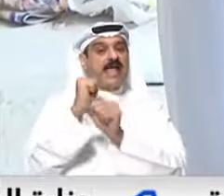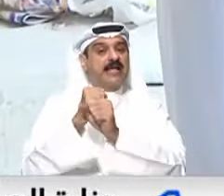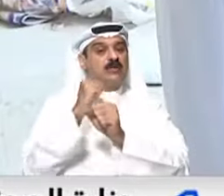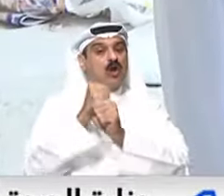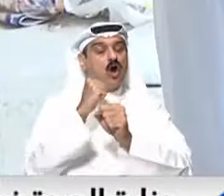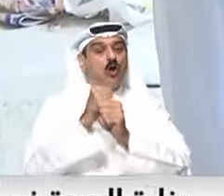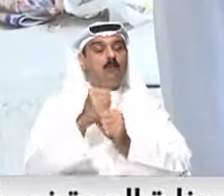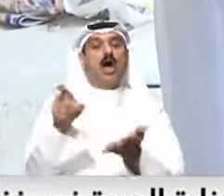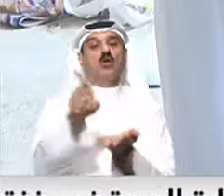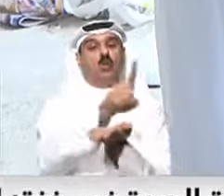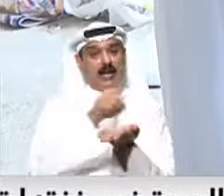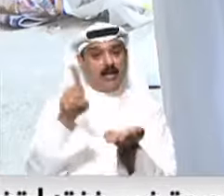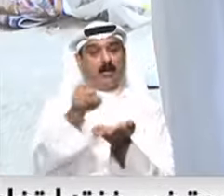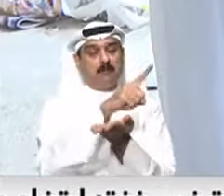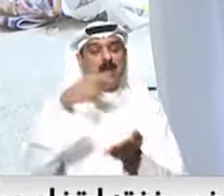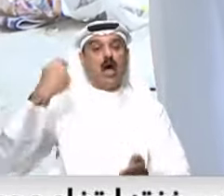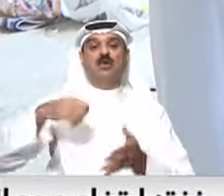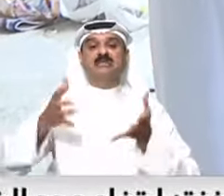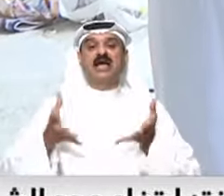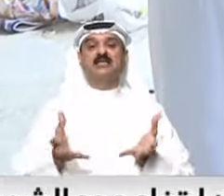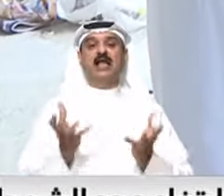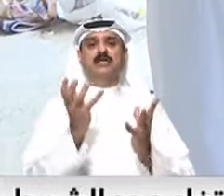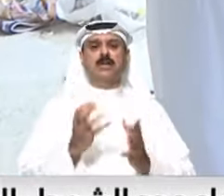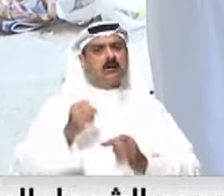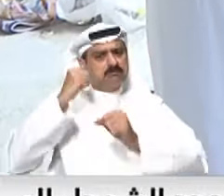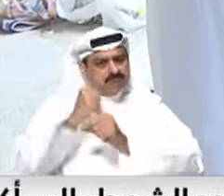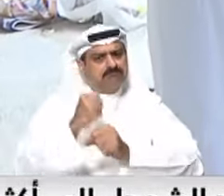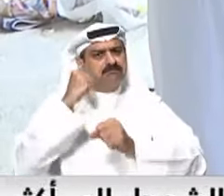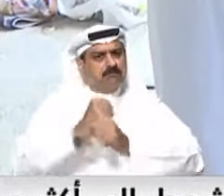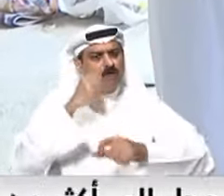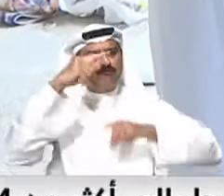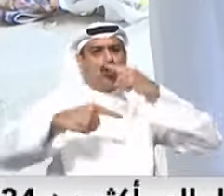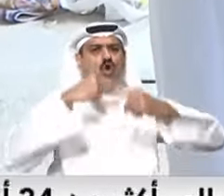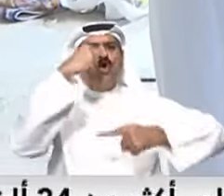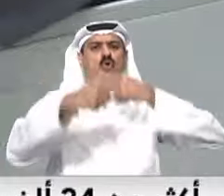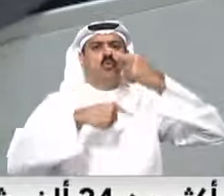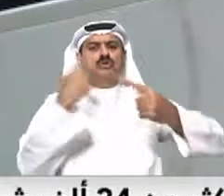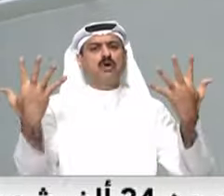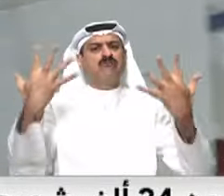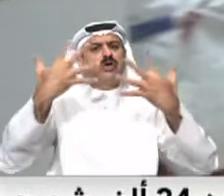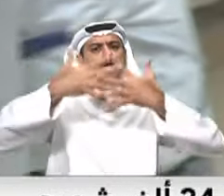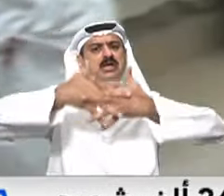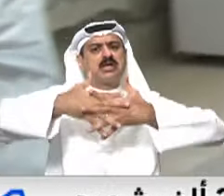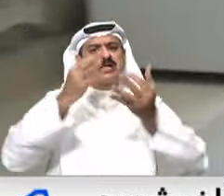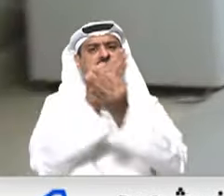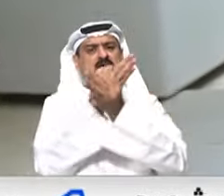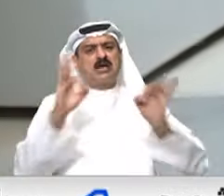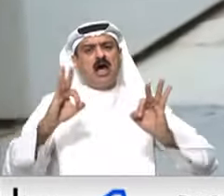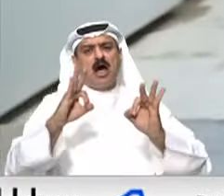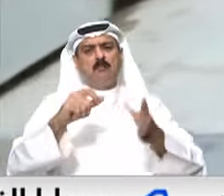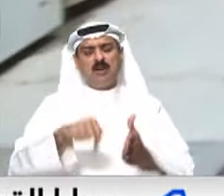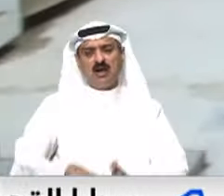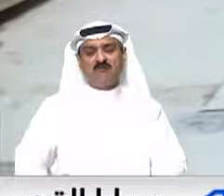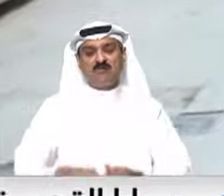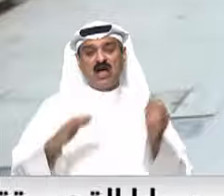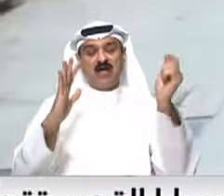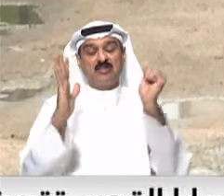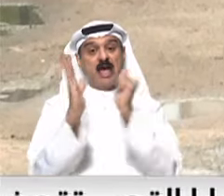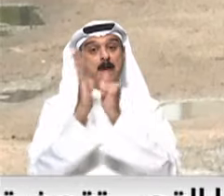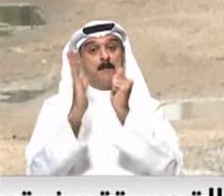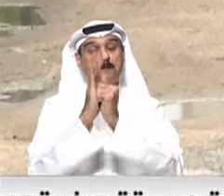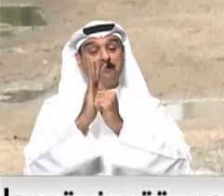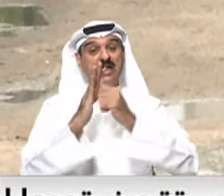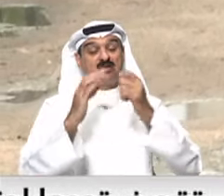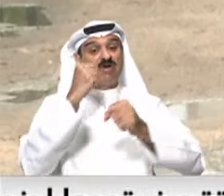للبيئة ووزارة الأشغال في عمل يمثل منظومة متكاملة من أجل القضاء على ظاهرة سكن